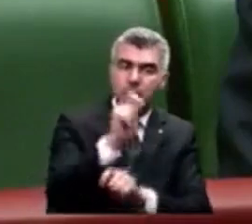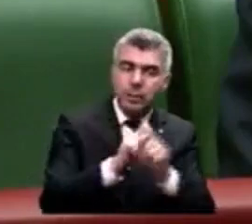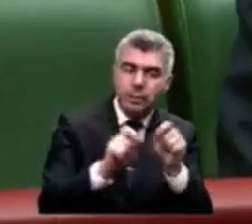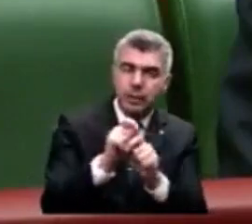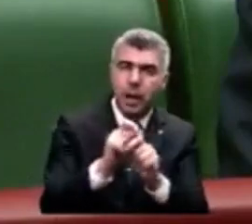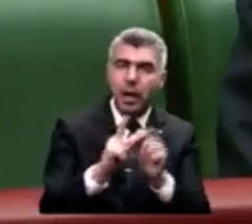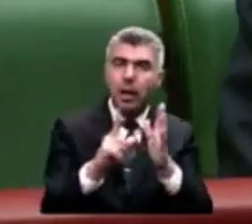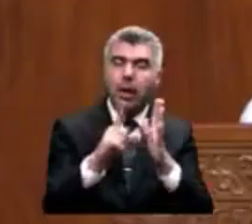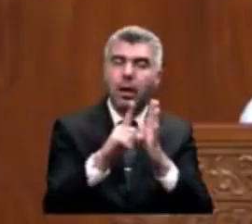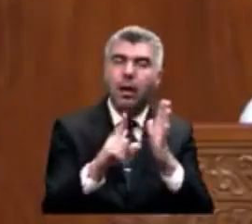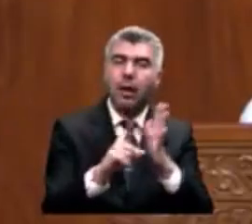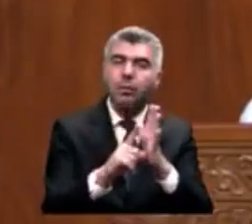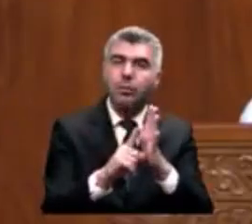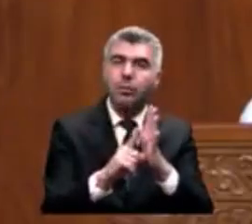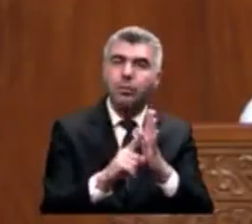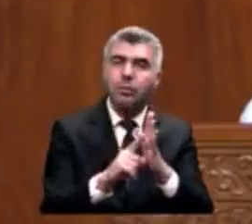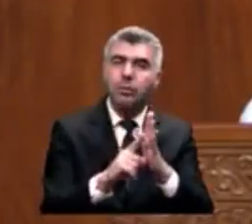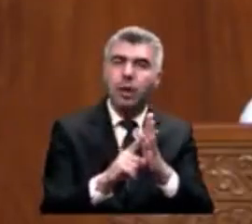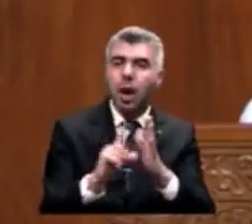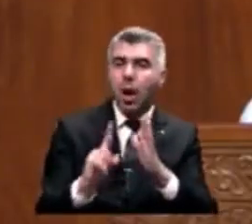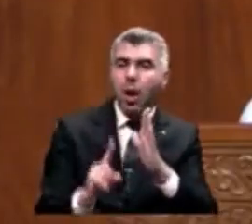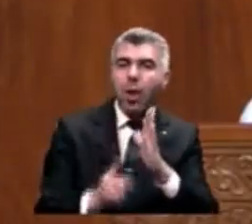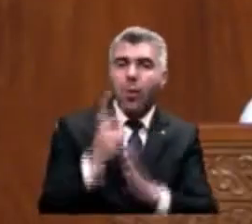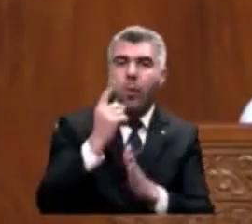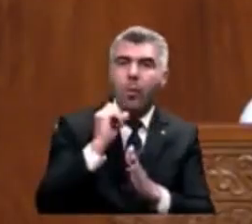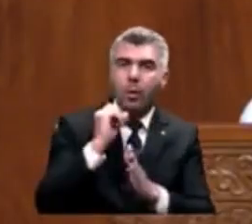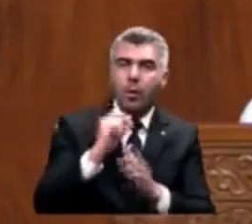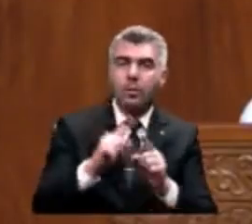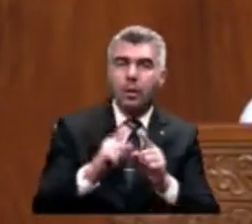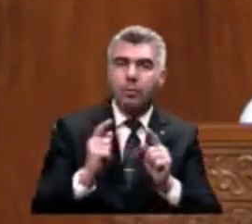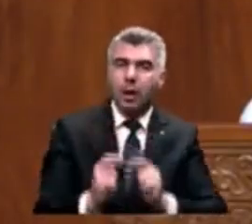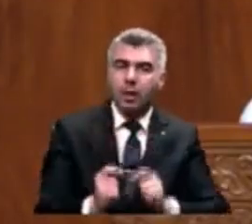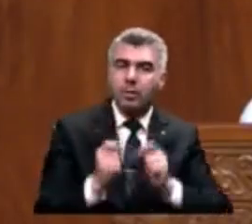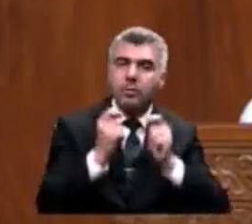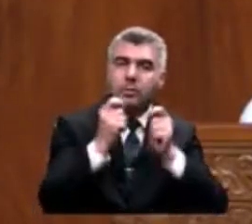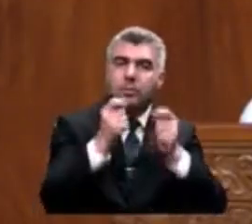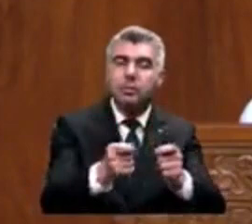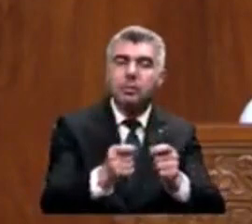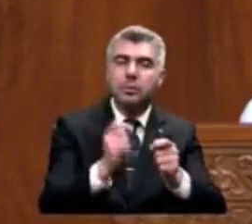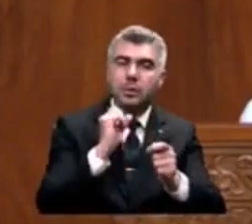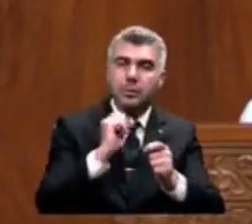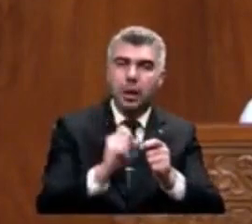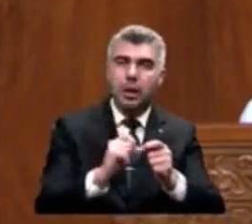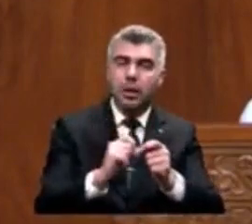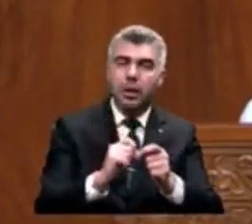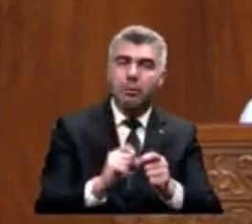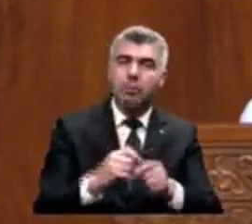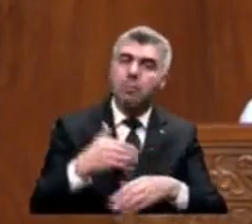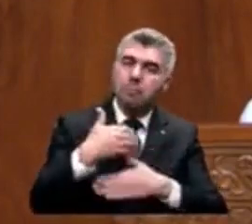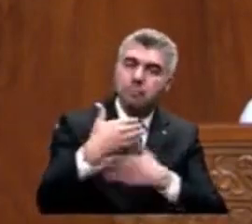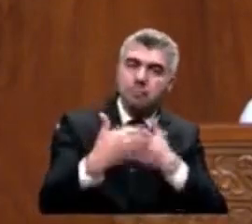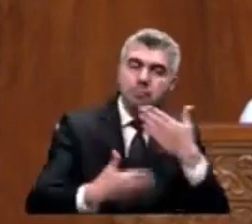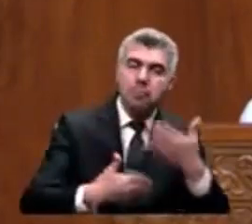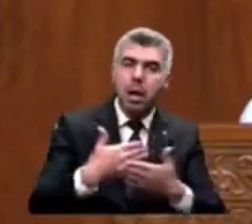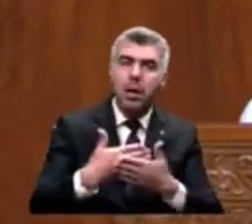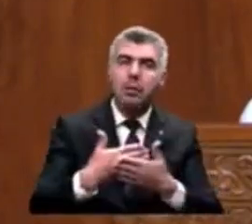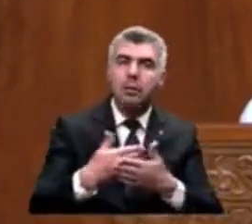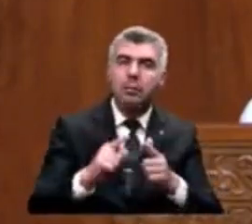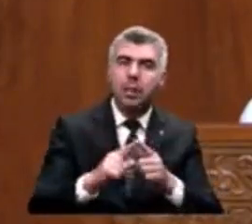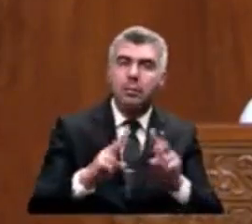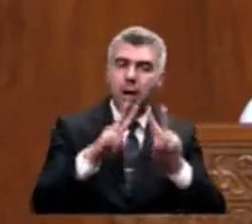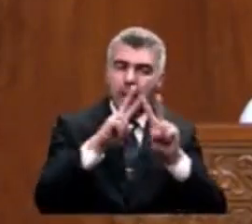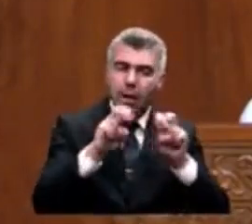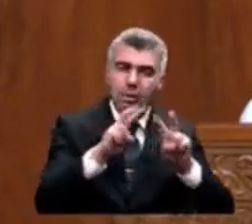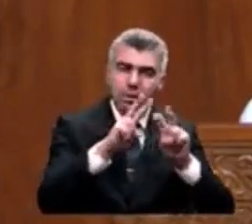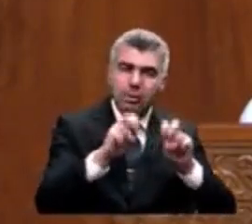النهائي للنظام الأساسي الجديد وتقديمه للشركاء الاجتماعيين إلا بعد تسجيل والاطلاع